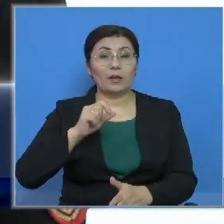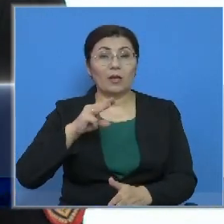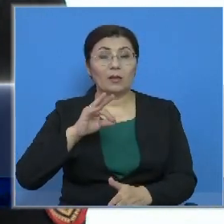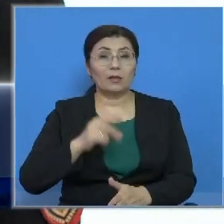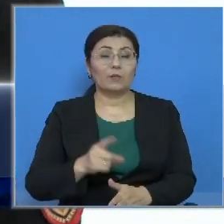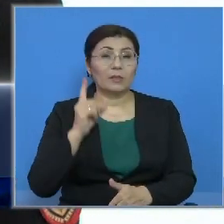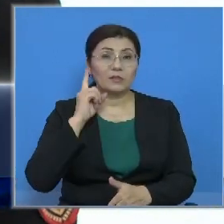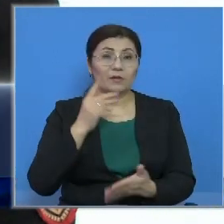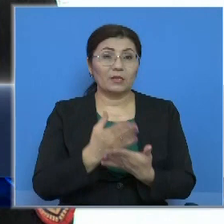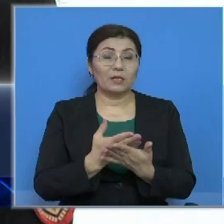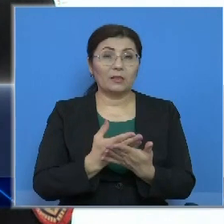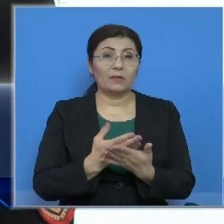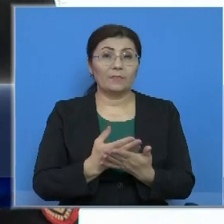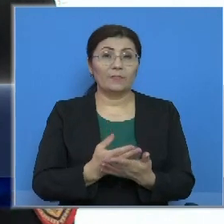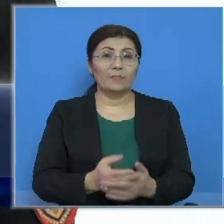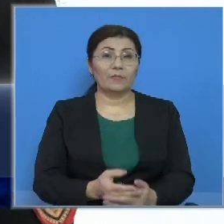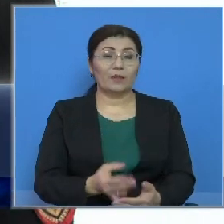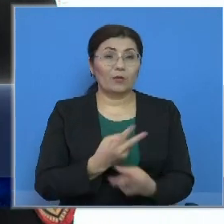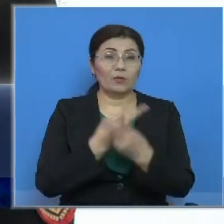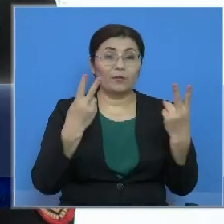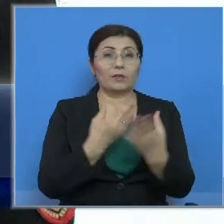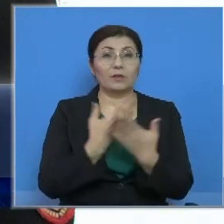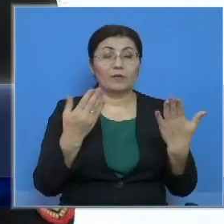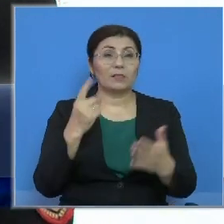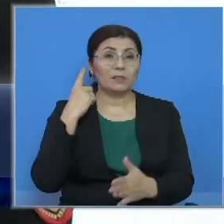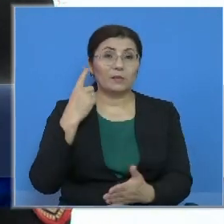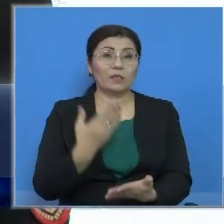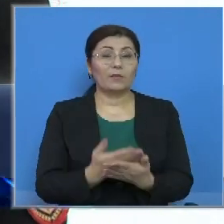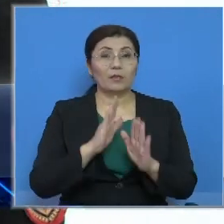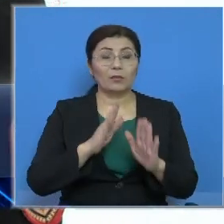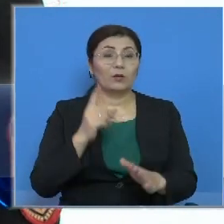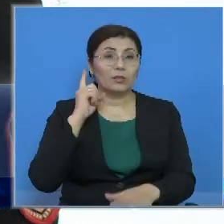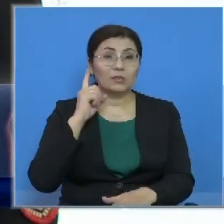слышите с динамика звук, то есть он видит вас и слышит, а вы только слышите оператора.